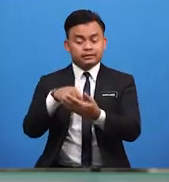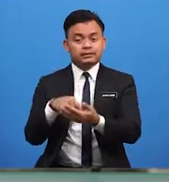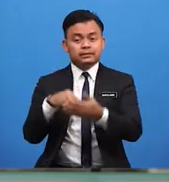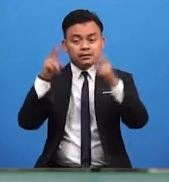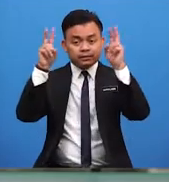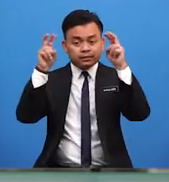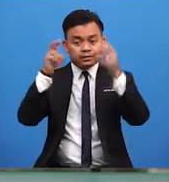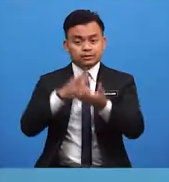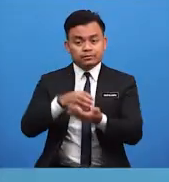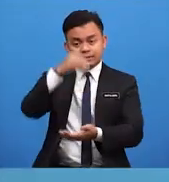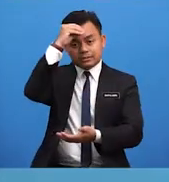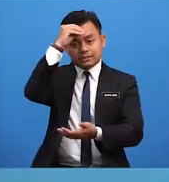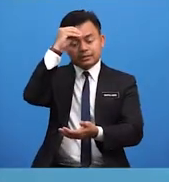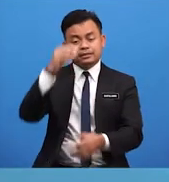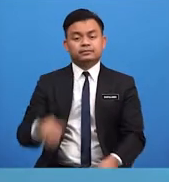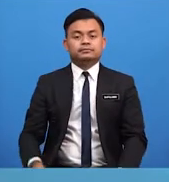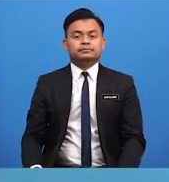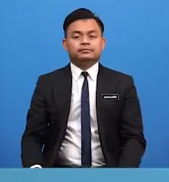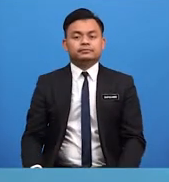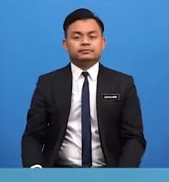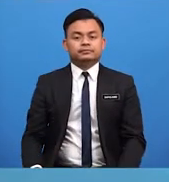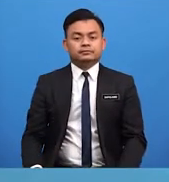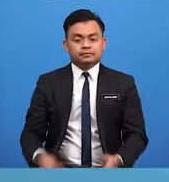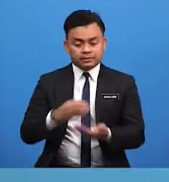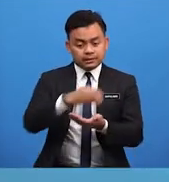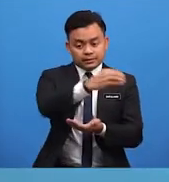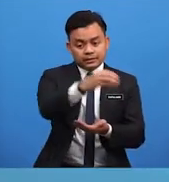pembelajaran kita adalah hidangan sarapan pagi.